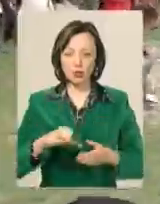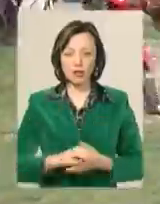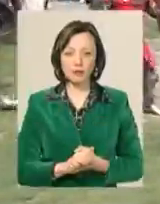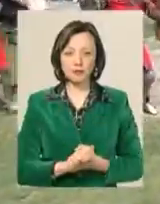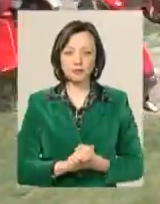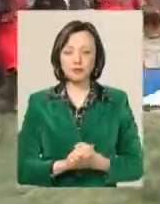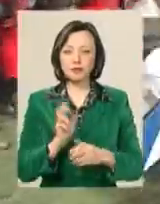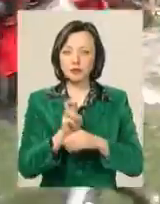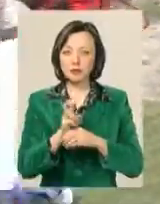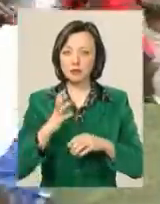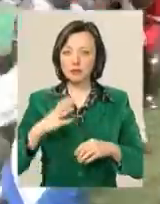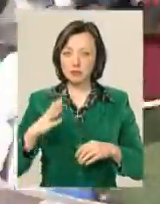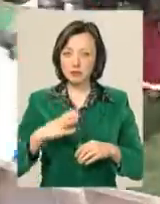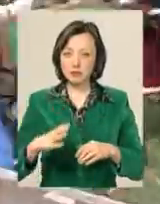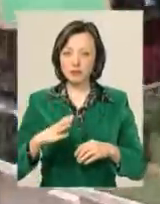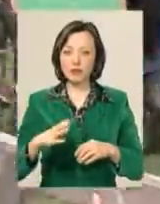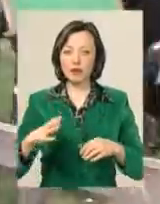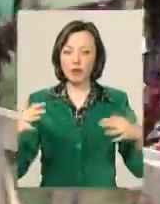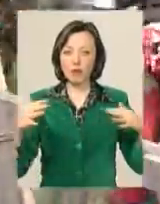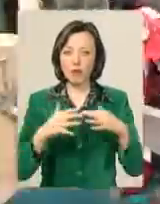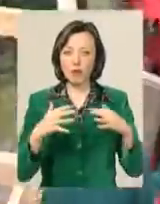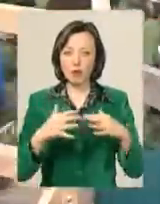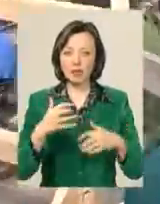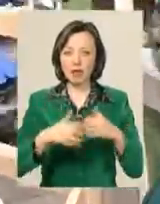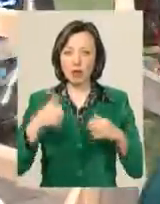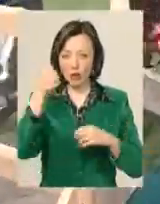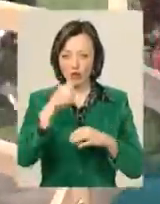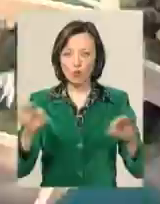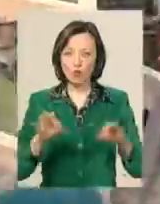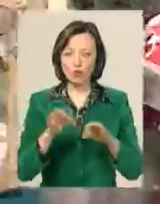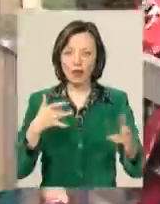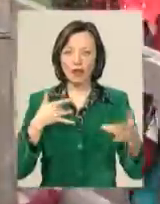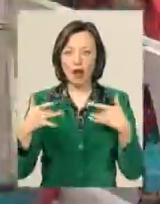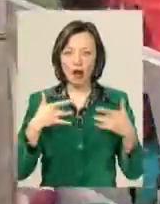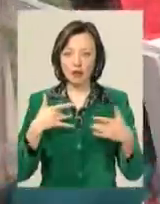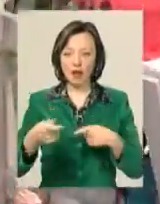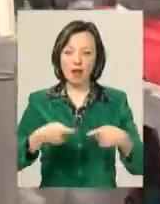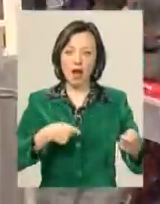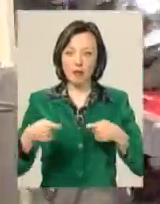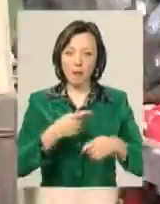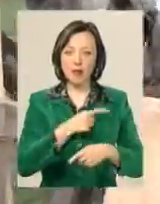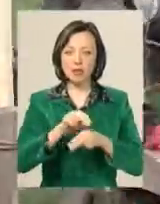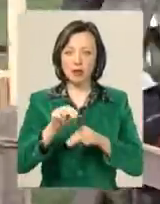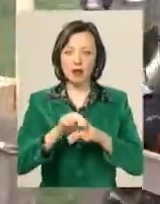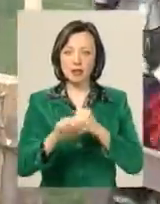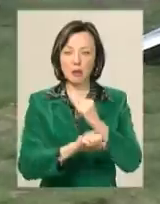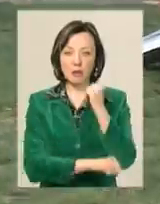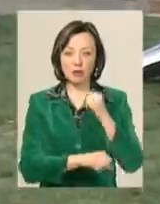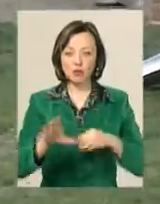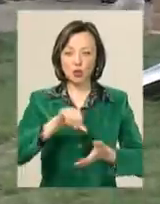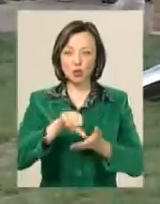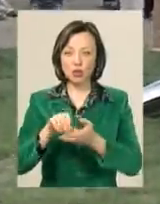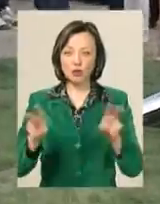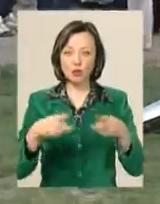століть. На відвідувачів чекатимуть лицарські бої, середньовічна музика і театр, а також ярмарок та майстер-класи з ремесел. Усіх учасників